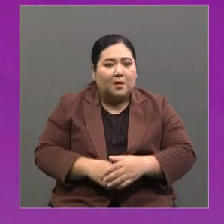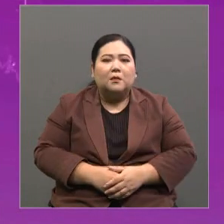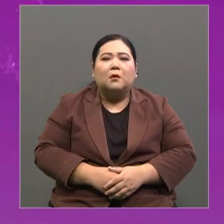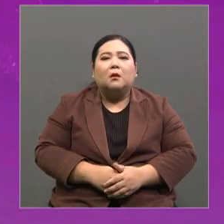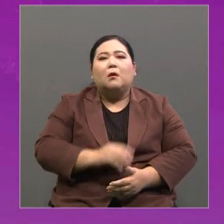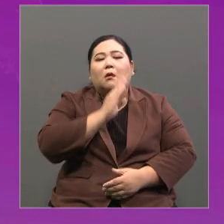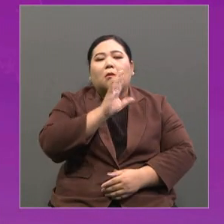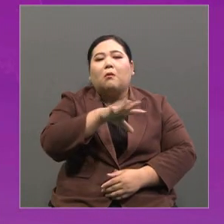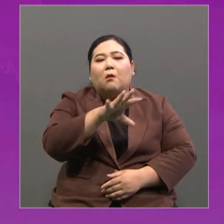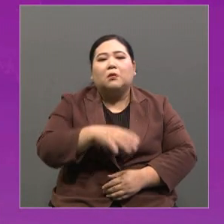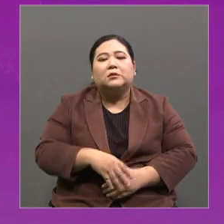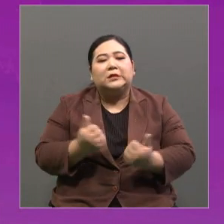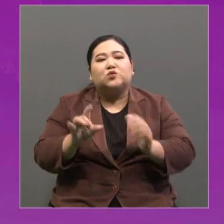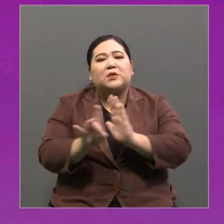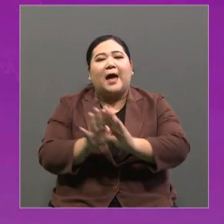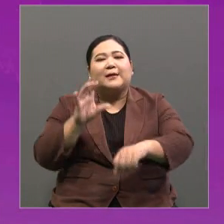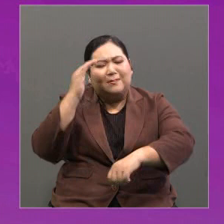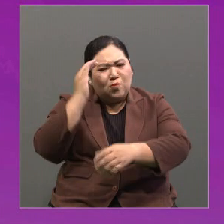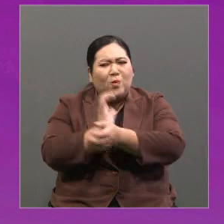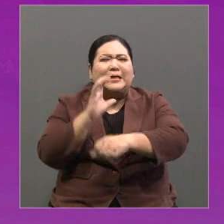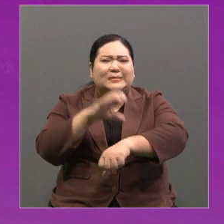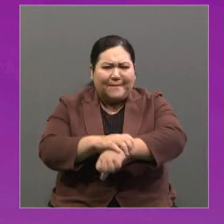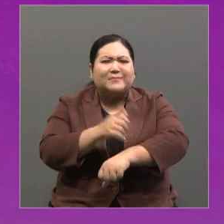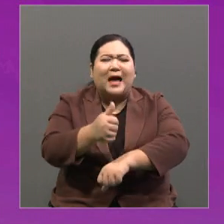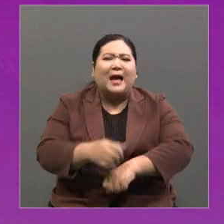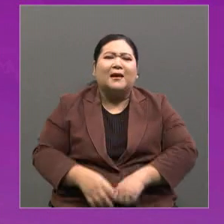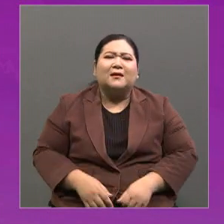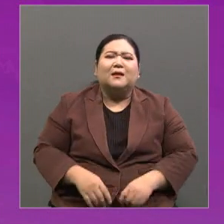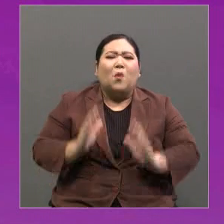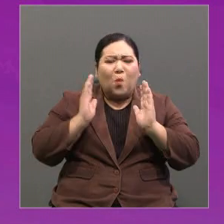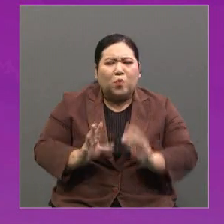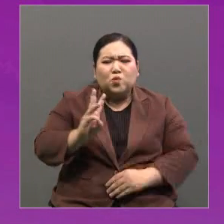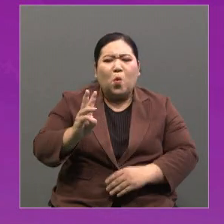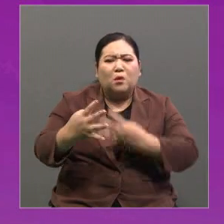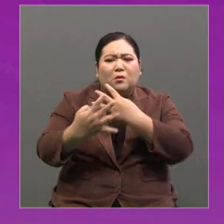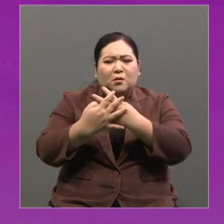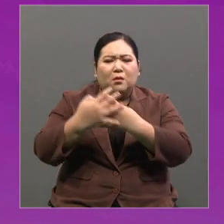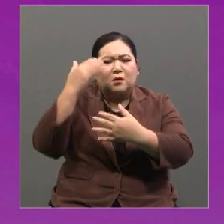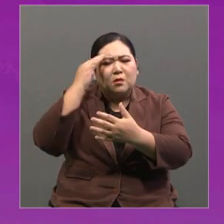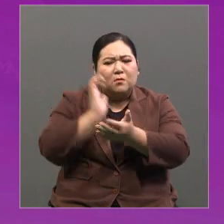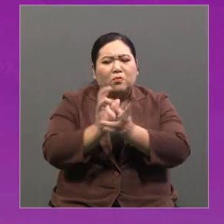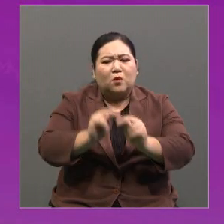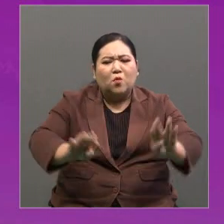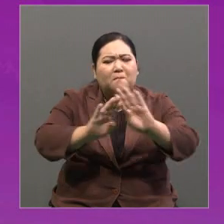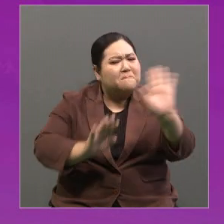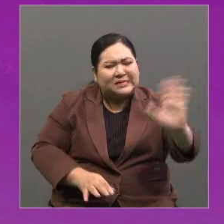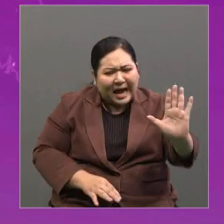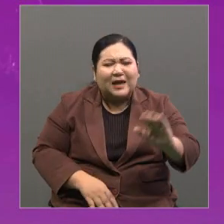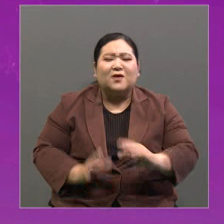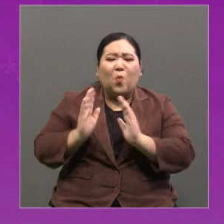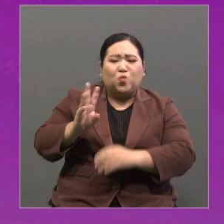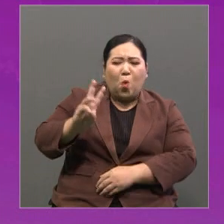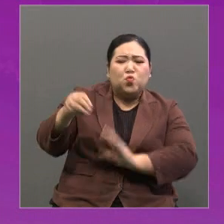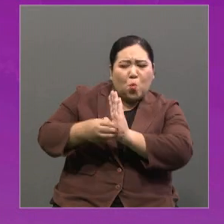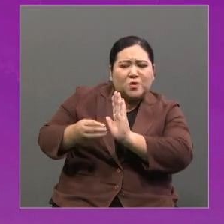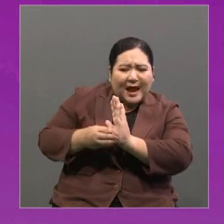เนี่ยถูกตำรวจจับกุมได้เพราะอะไรเพราะว่าตอนนี้ทั้ง6นายเขาไม่ได้อยู่ที่เรือนจำจังหวัดนครปฐมเขาอยู่ในกรุงเทพเรือนจำพิเศษกรุงเทพมหาน